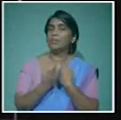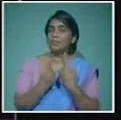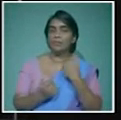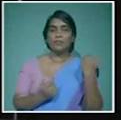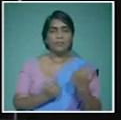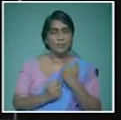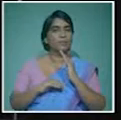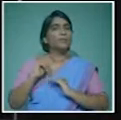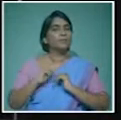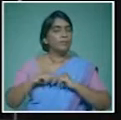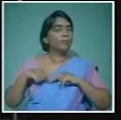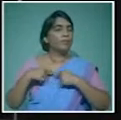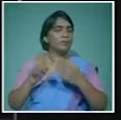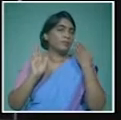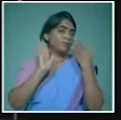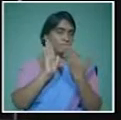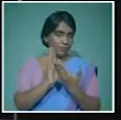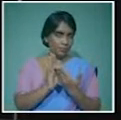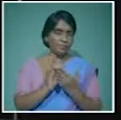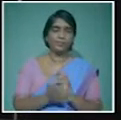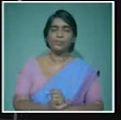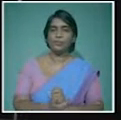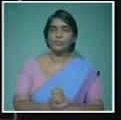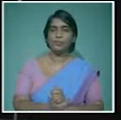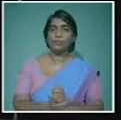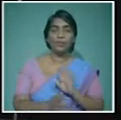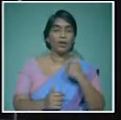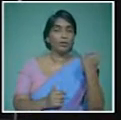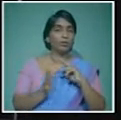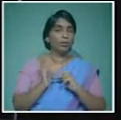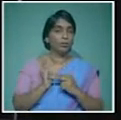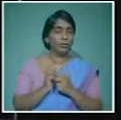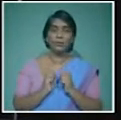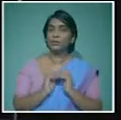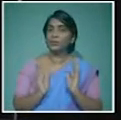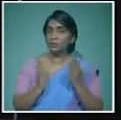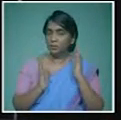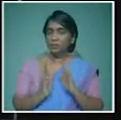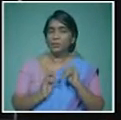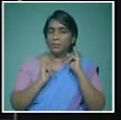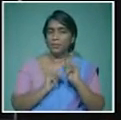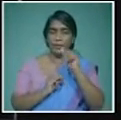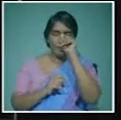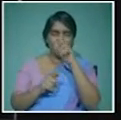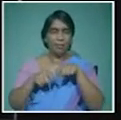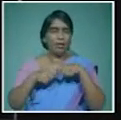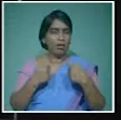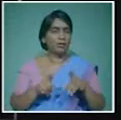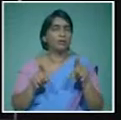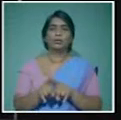නව ක්‍රමවේදයක් ඉදිරිපත් කරලා තියෙනවා. නව ව්‍යාපෘති ක්‍රියාත්මක කිරීමේදී දූෂණය හා නාස්තිය